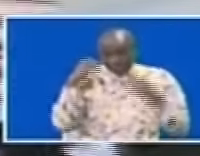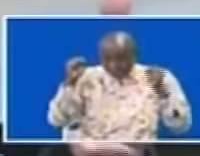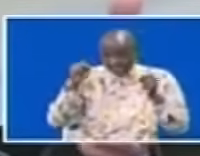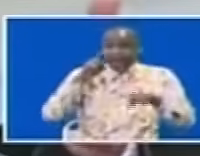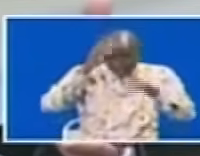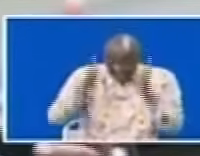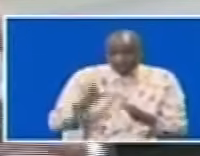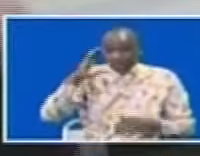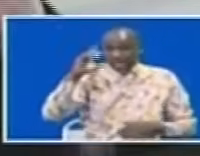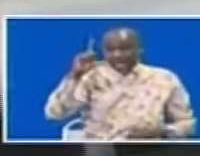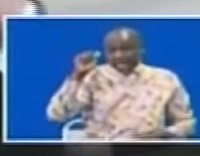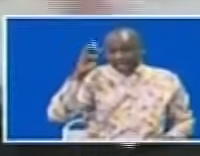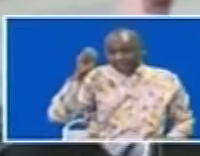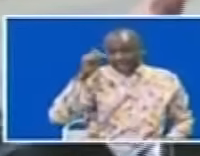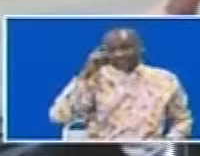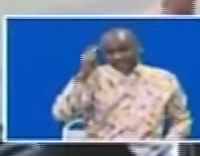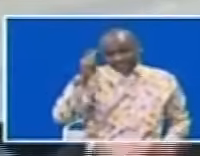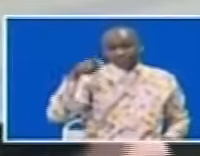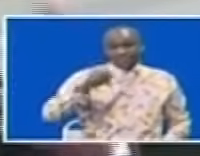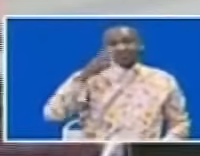anaitwa Clement huku anaitwa Clement.